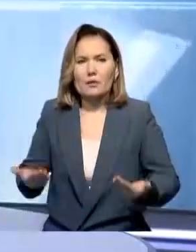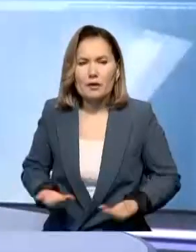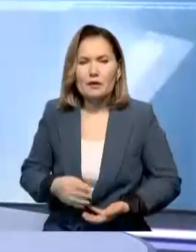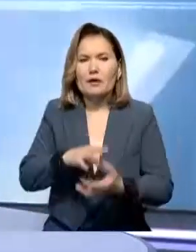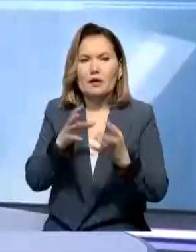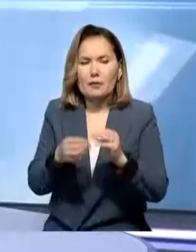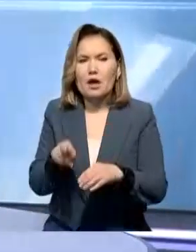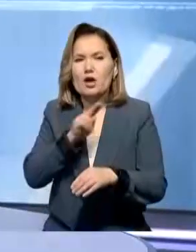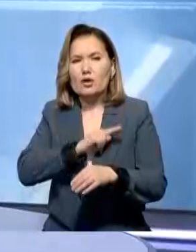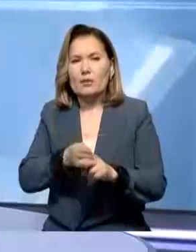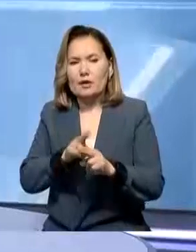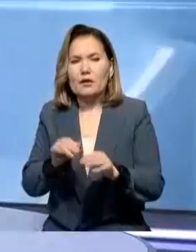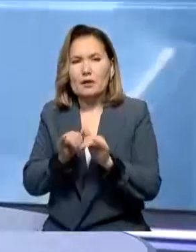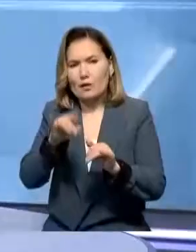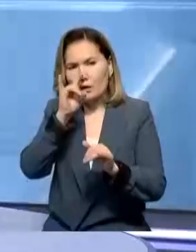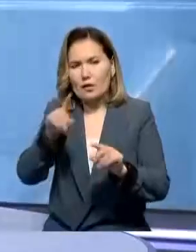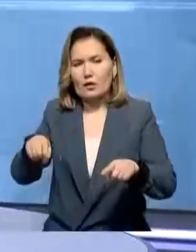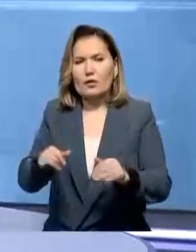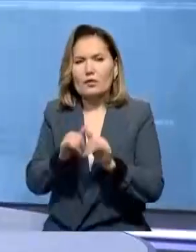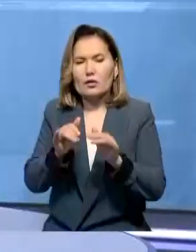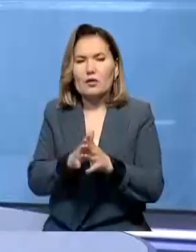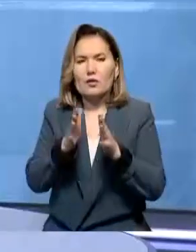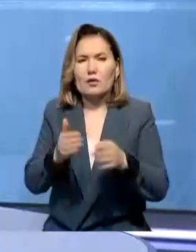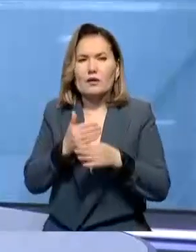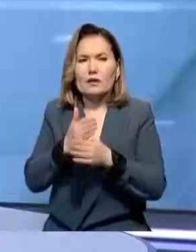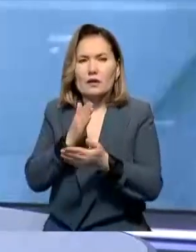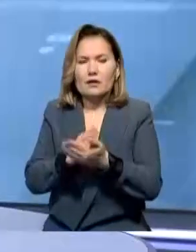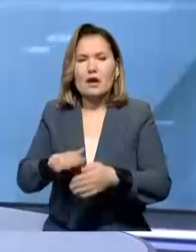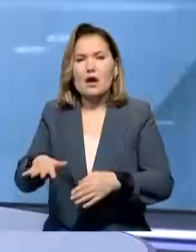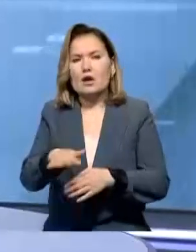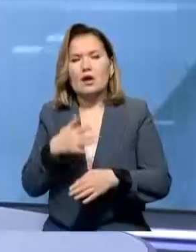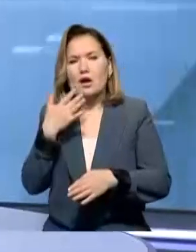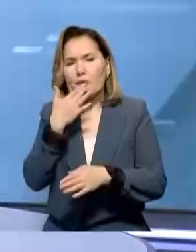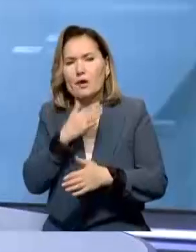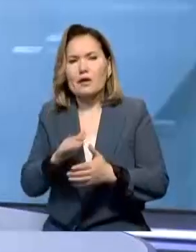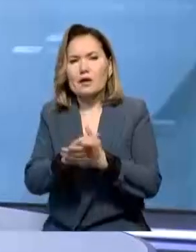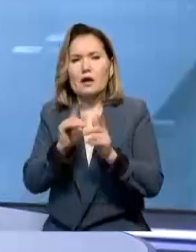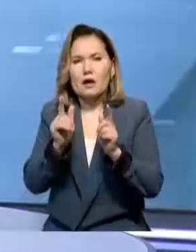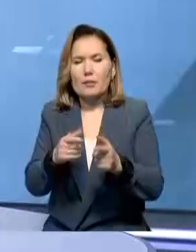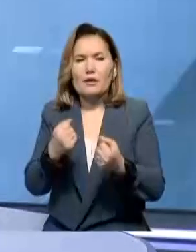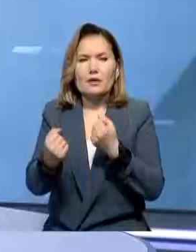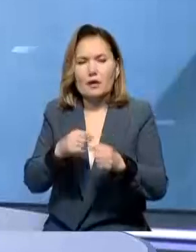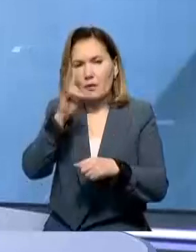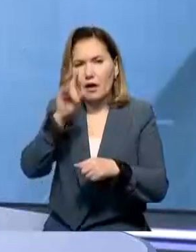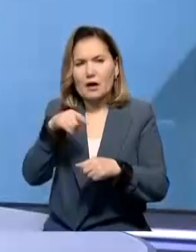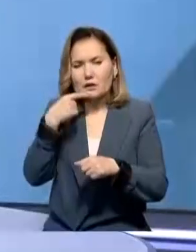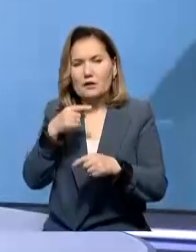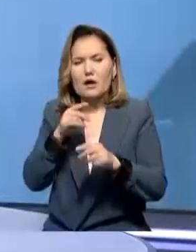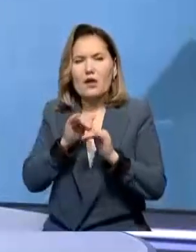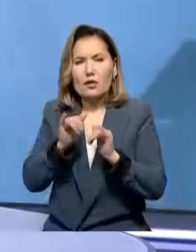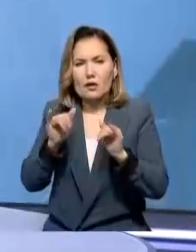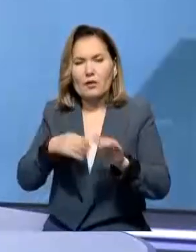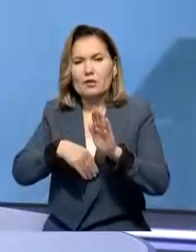салада жетістікке жетіп, еліміздің өркендеуіне өзіндік үлесін қосып жүр. Ауданда ұлтаралық келісім нығайып, тілі